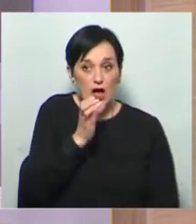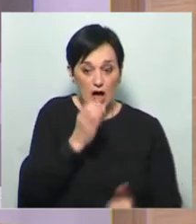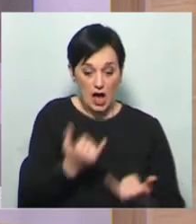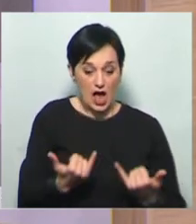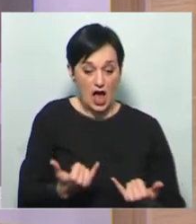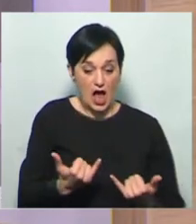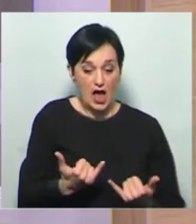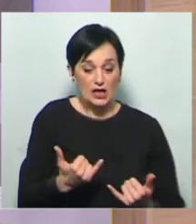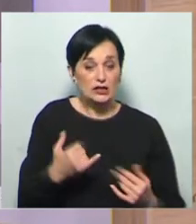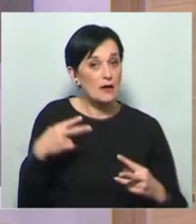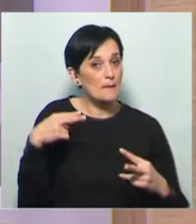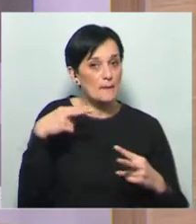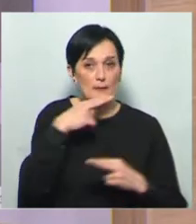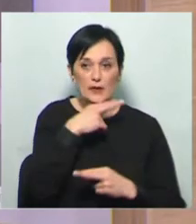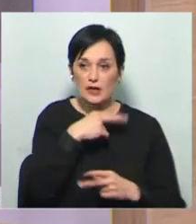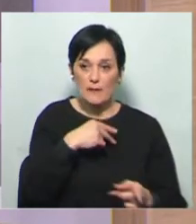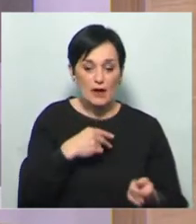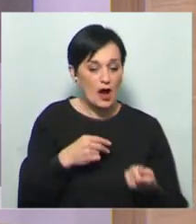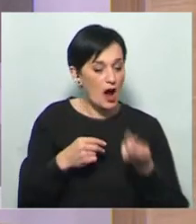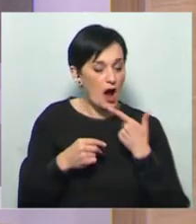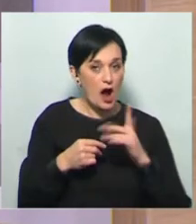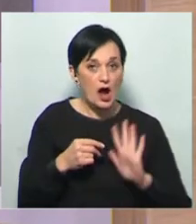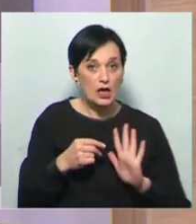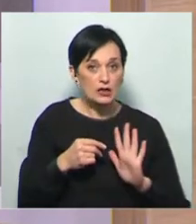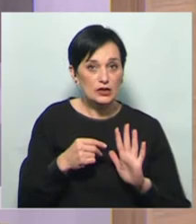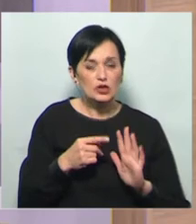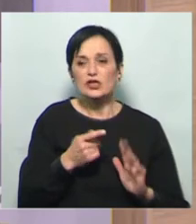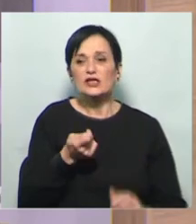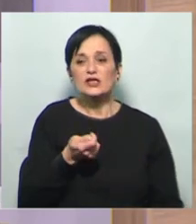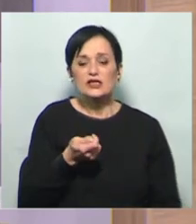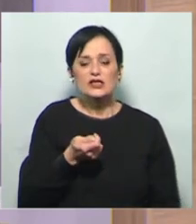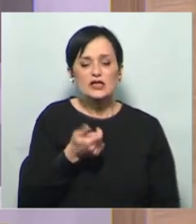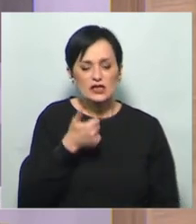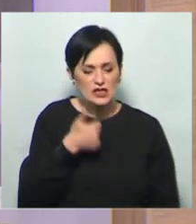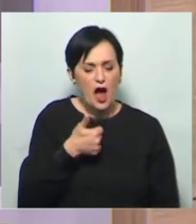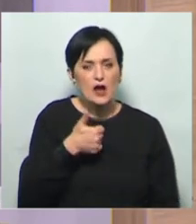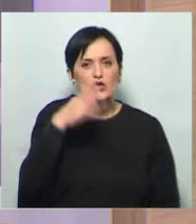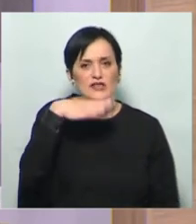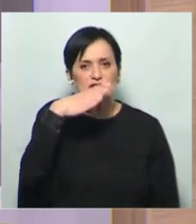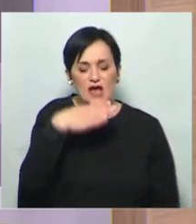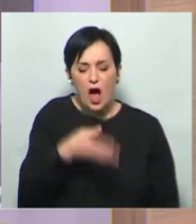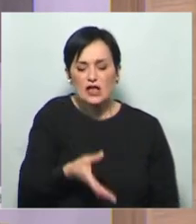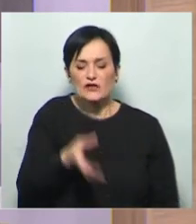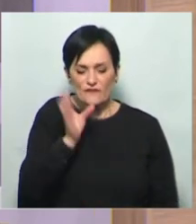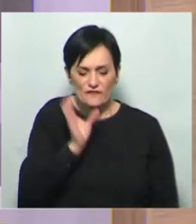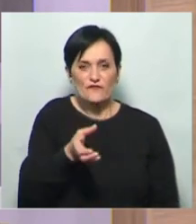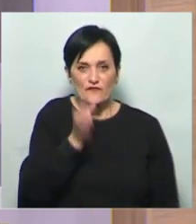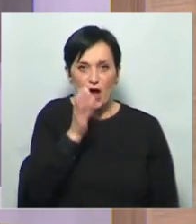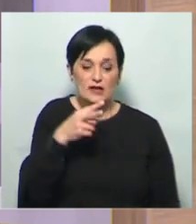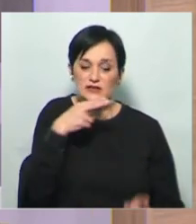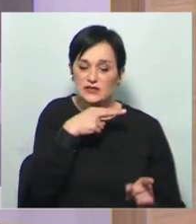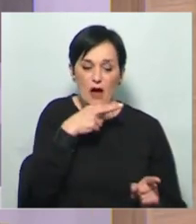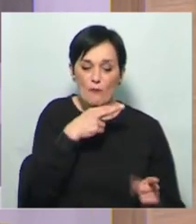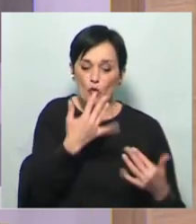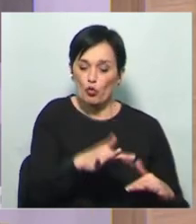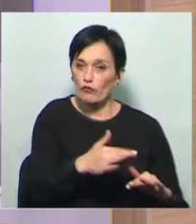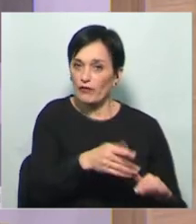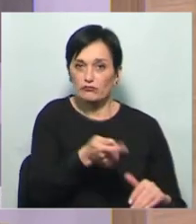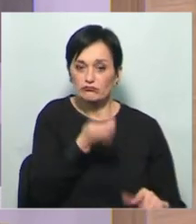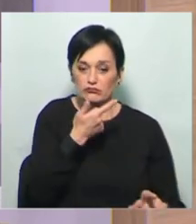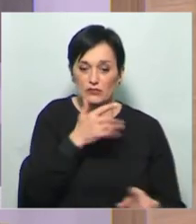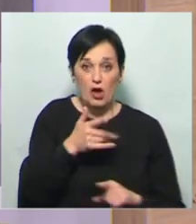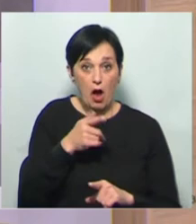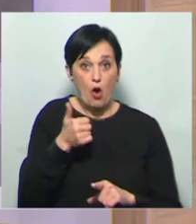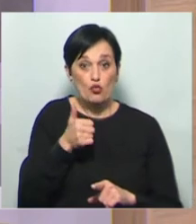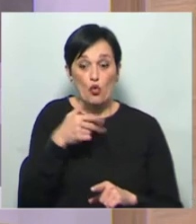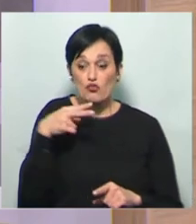ამ პრეპარატს არიღებს, თუმცა ადეკვატურად იღებს, კარგად ვიღებო წყალს და ზუსტად ისეთივე შედეგი მაქვს,